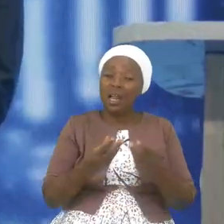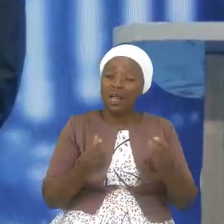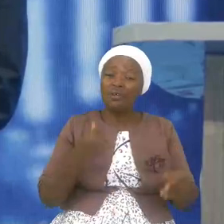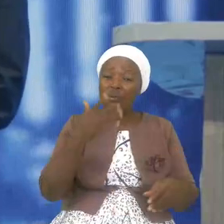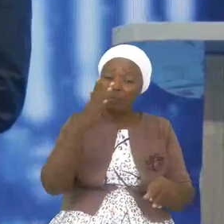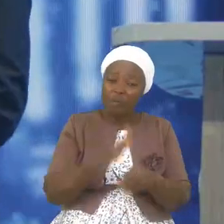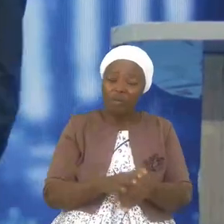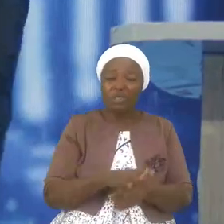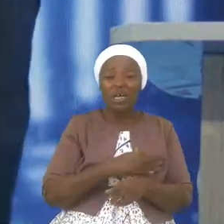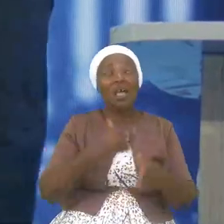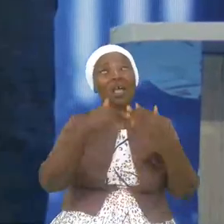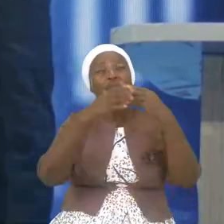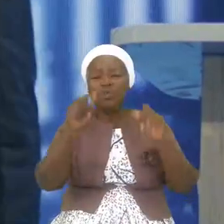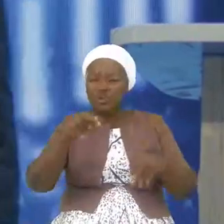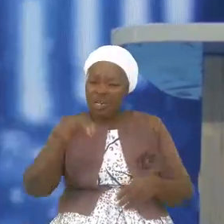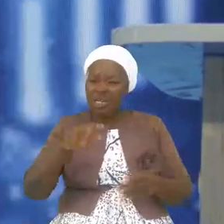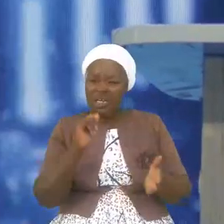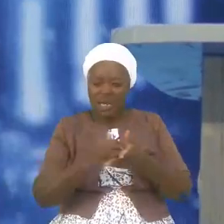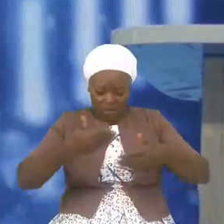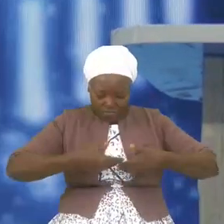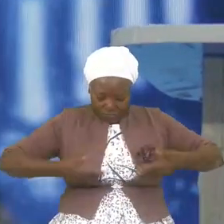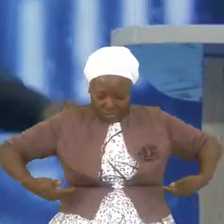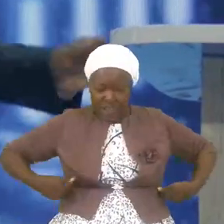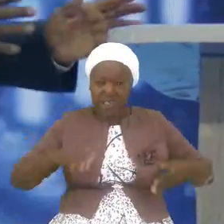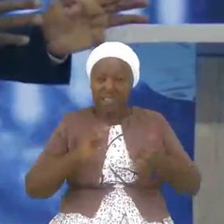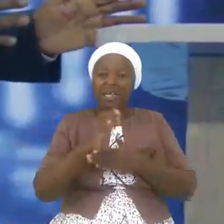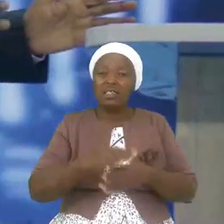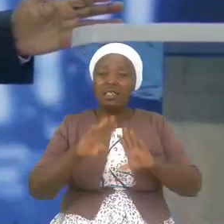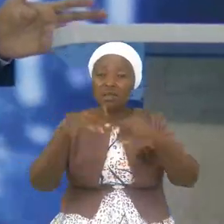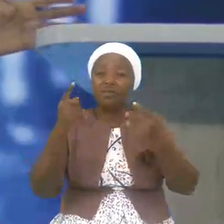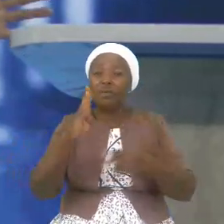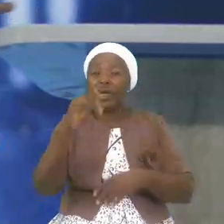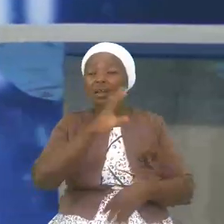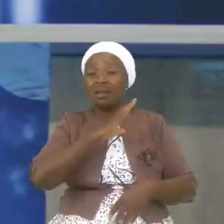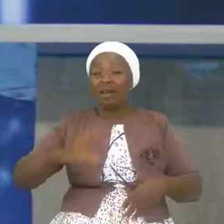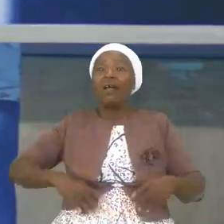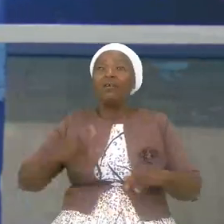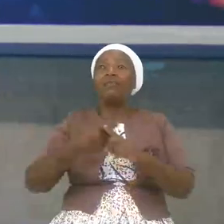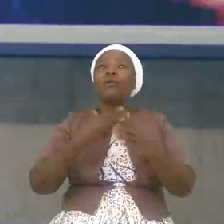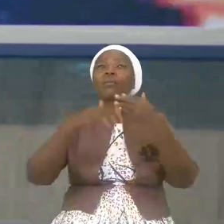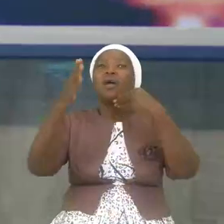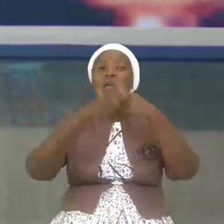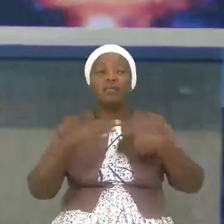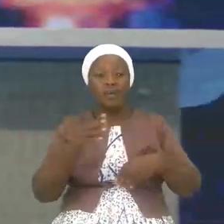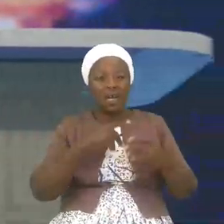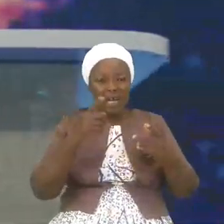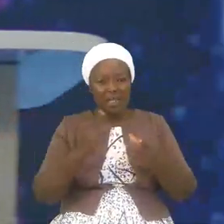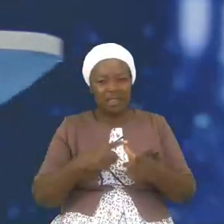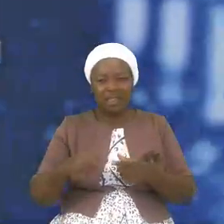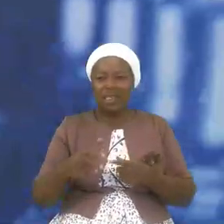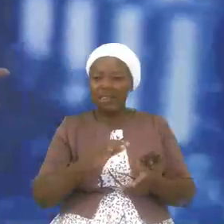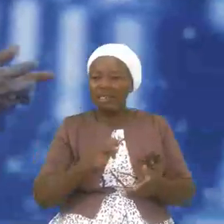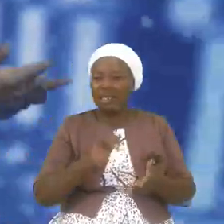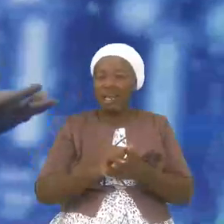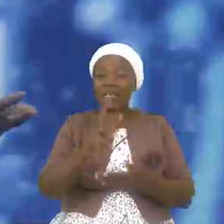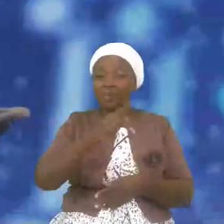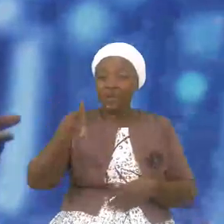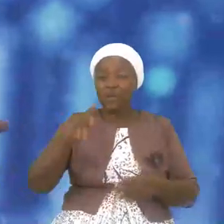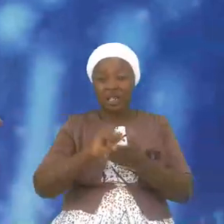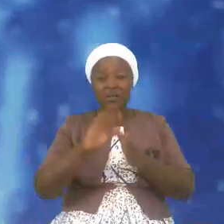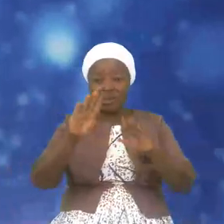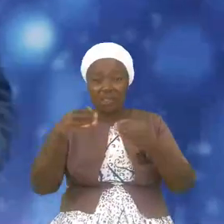ciel, tu as besoin d'un passeport qui est délivré par Christ du ciel, parce qu'il est mort, afin